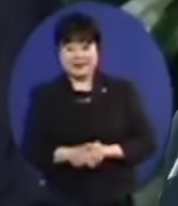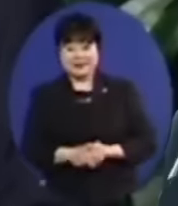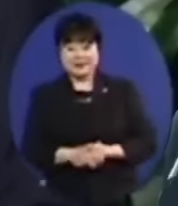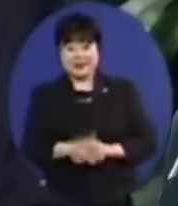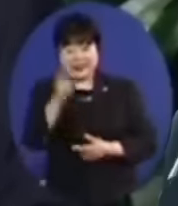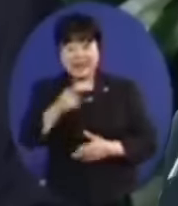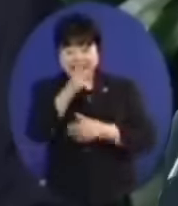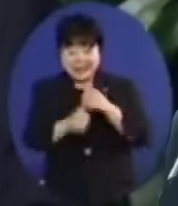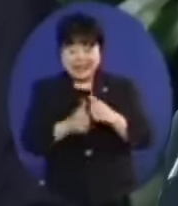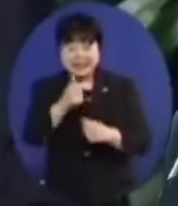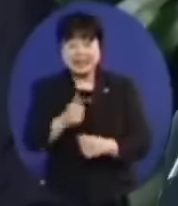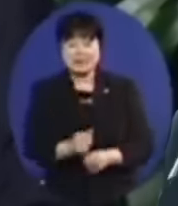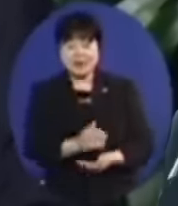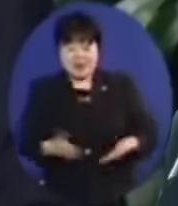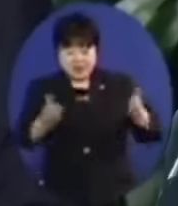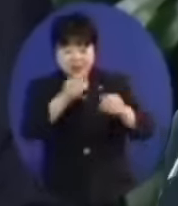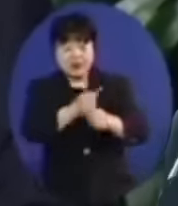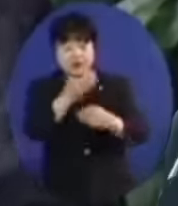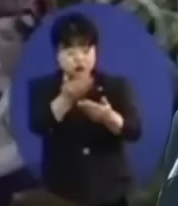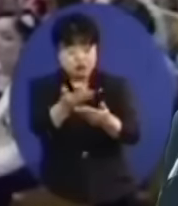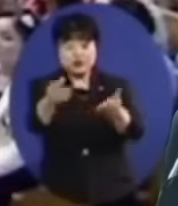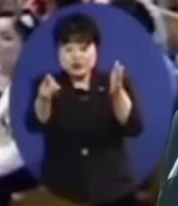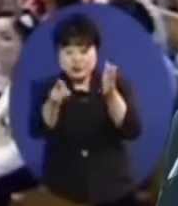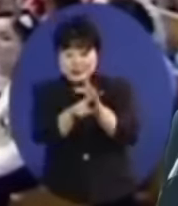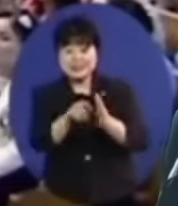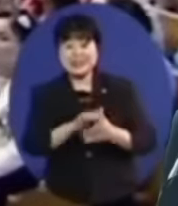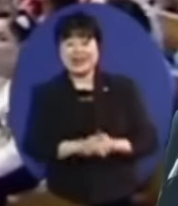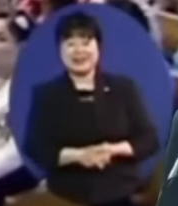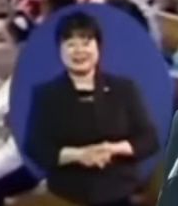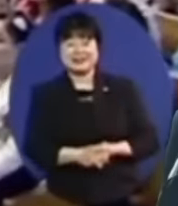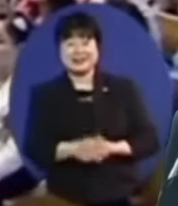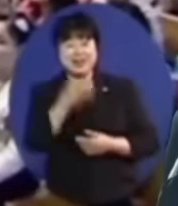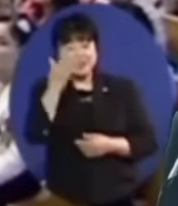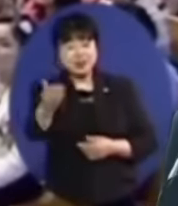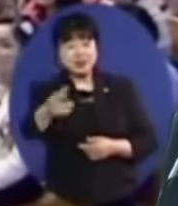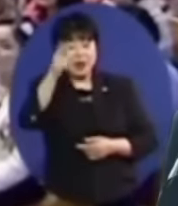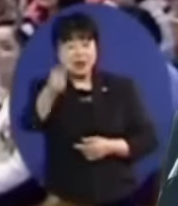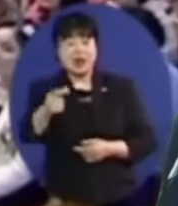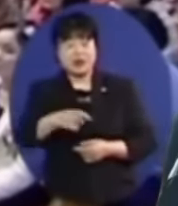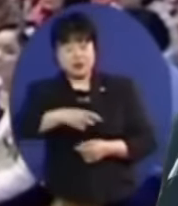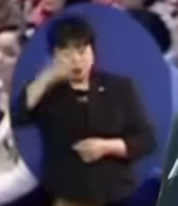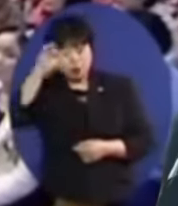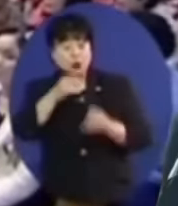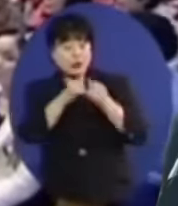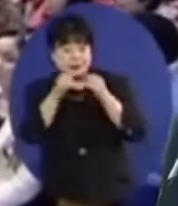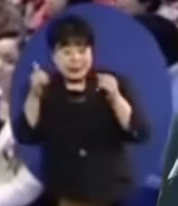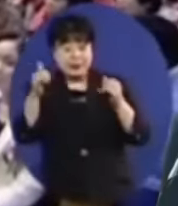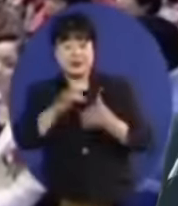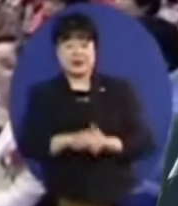강력한 하나님이 그릇이 되게 해주시는 것입니다. 여러분이 강하고 똑똑한 사람이면